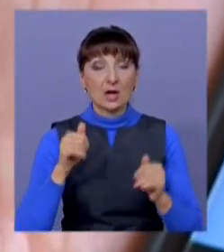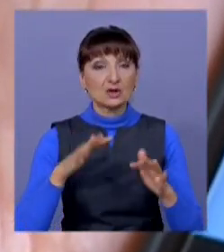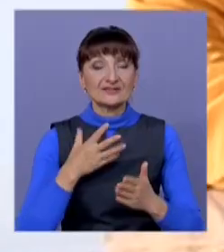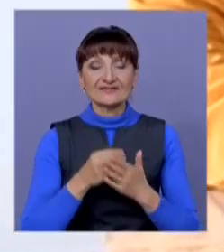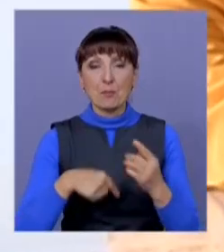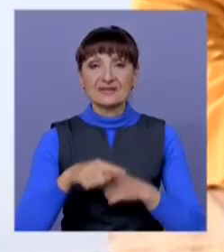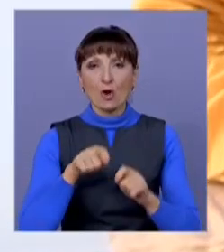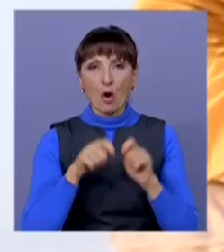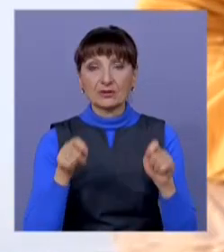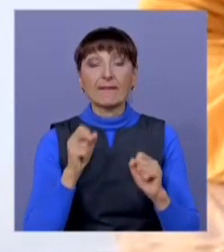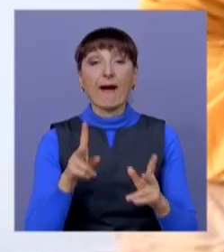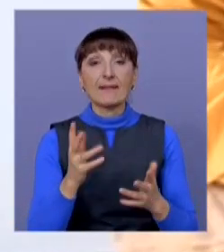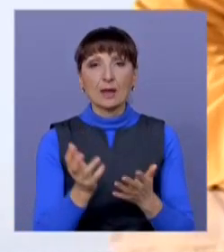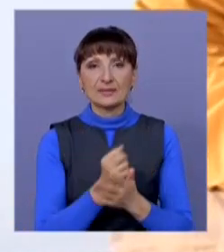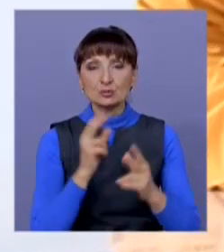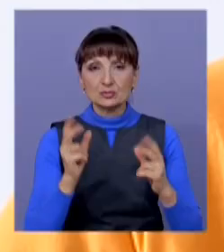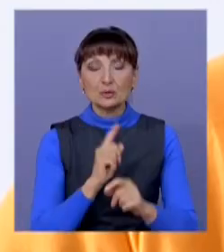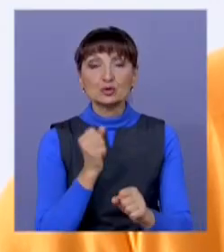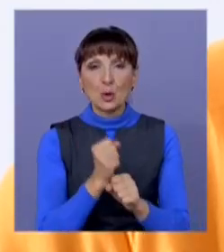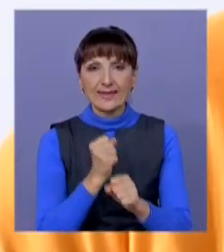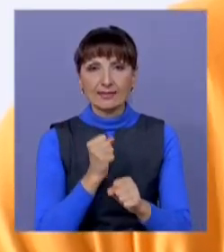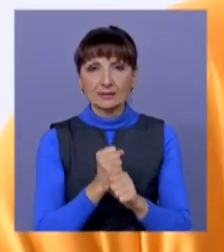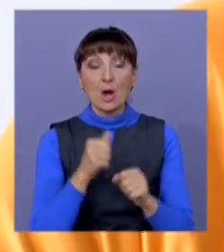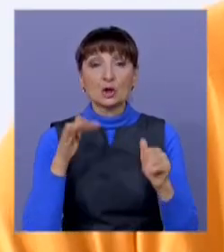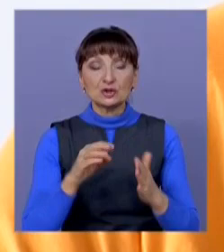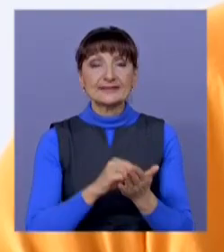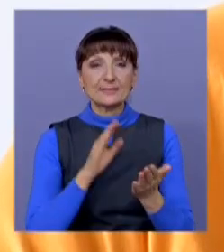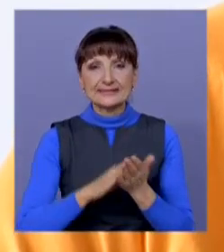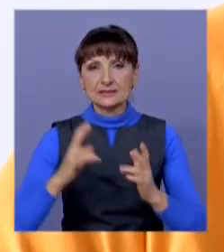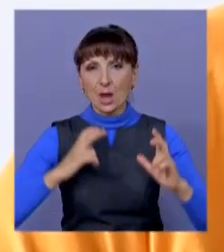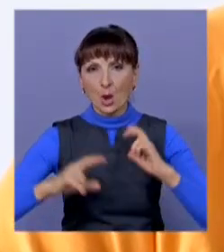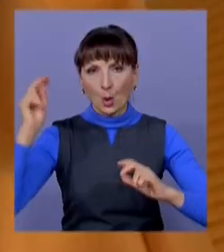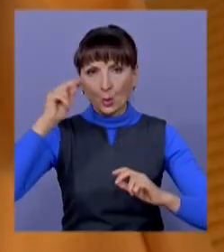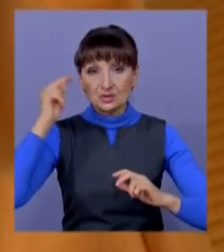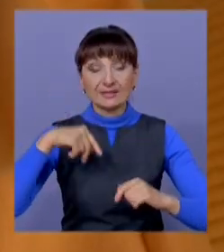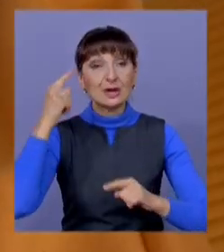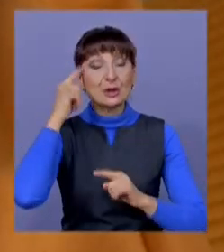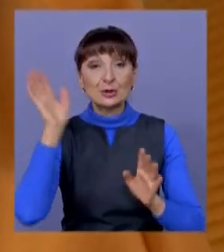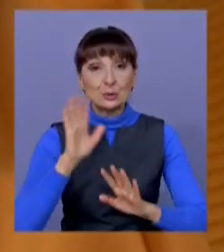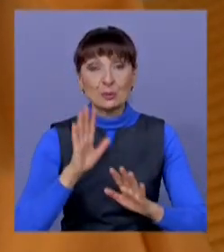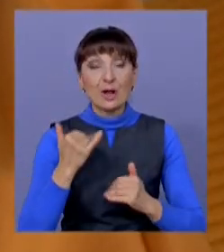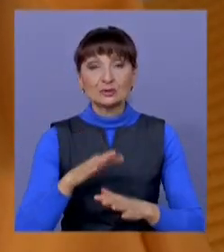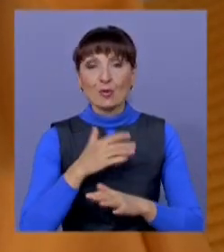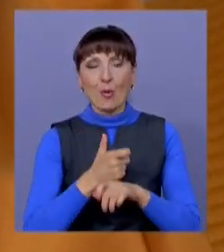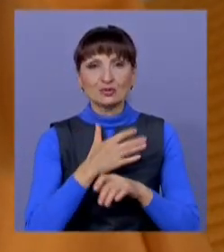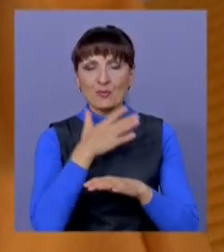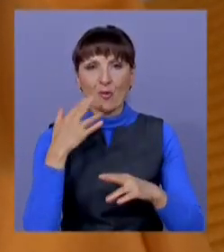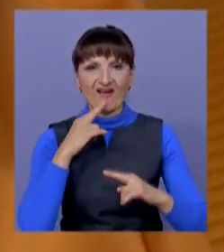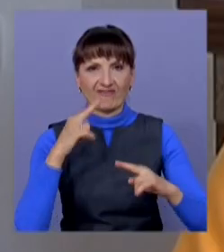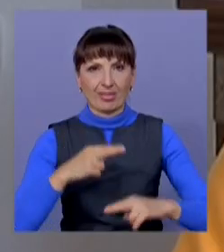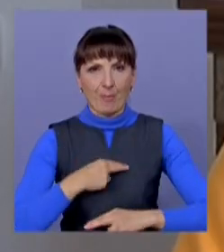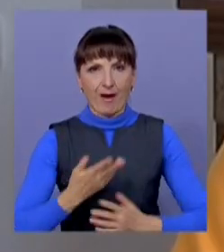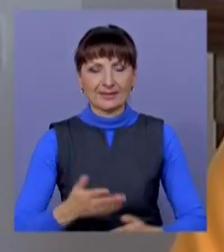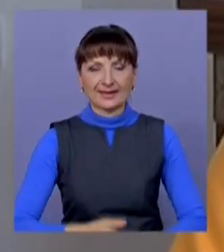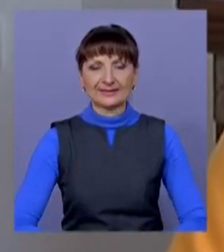понять чего начать и как добиться успеха за короткое время решил записаться на курс он даже не думал что привлечет к себе такое внимание